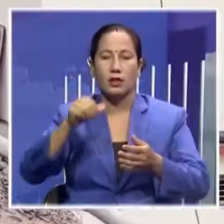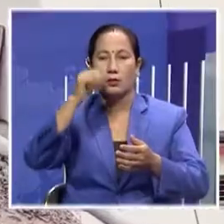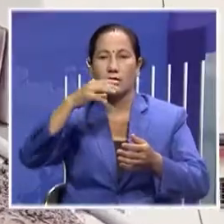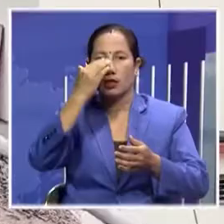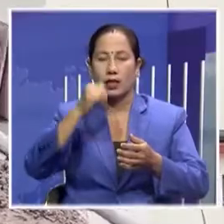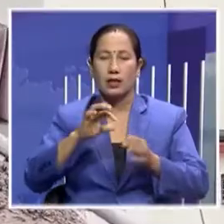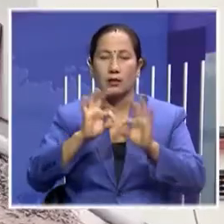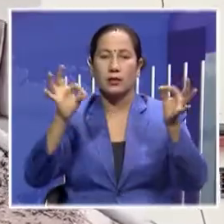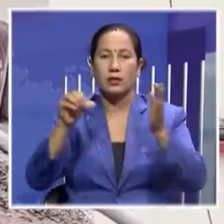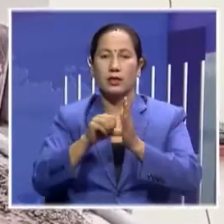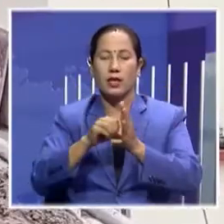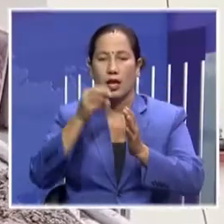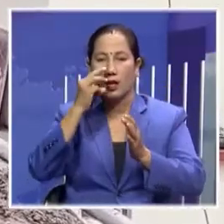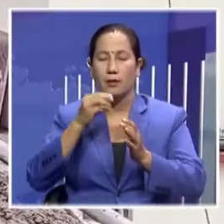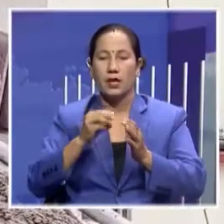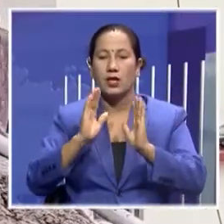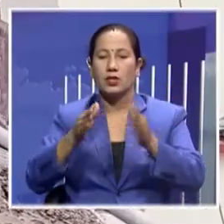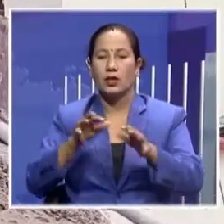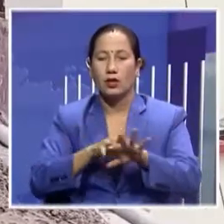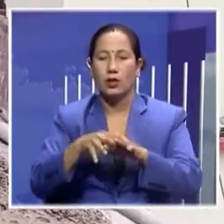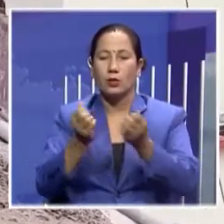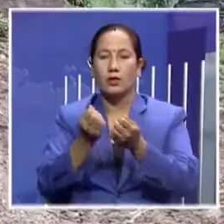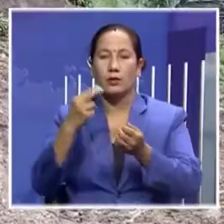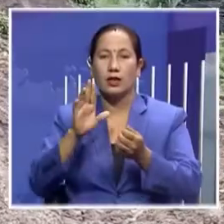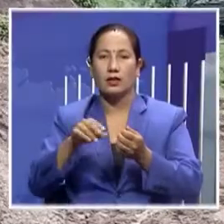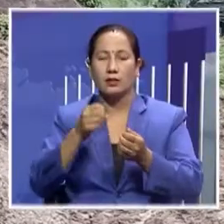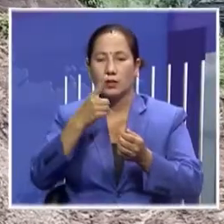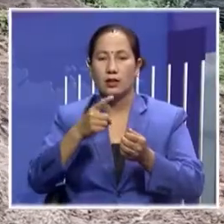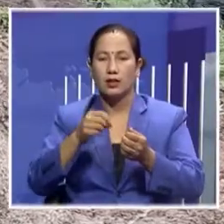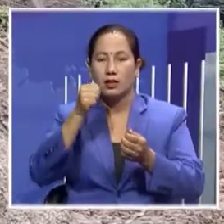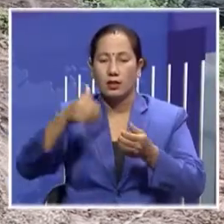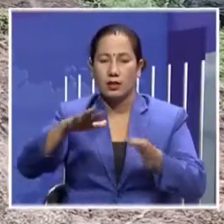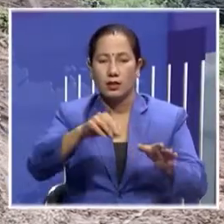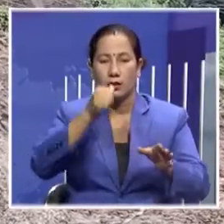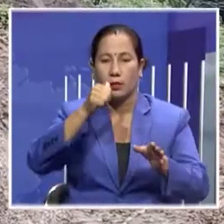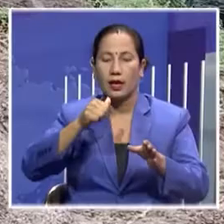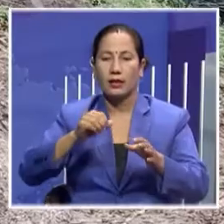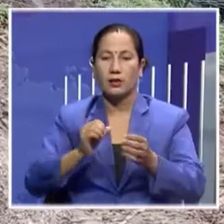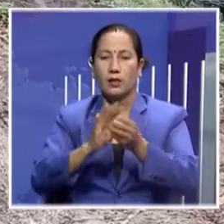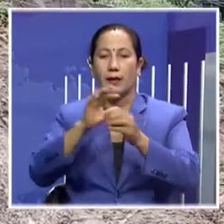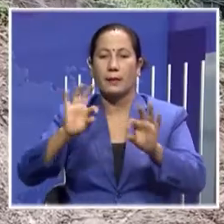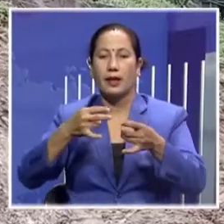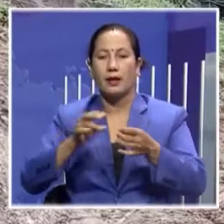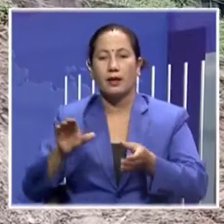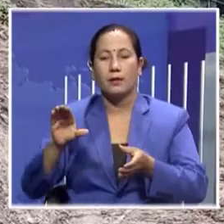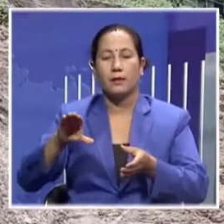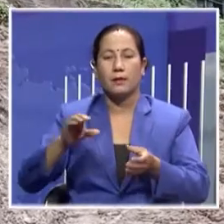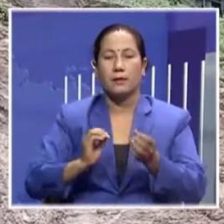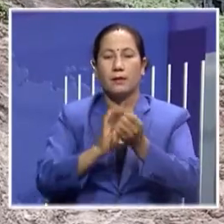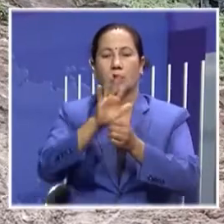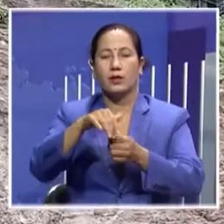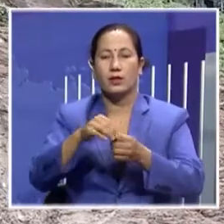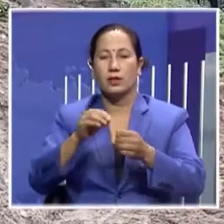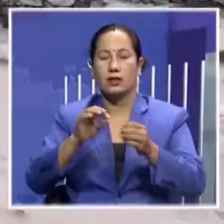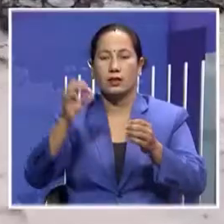कारण विभिन्न जिल्लामा ग्रामीण सडकहरू बन्द भएका छन् भने नदीमा पानीको बहाव फेरि बढेको छ। वर्षाका कारण विभिन्न